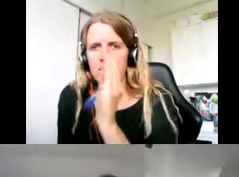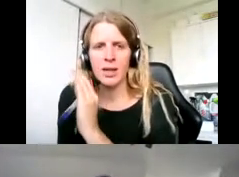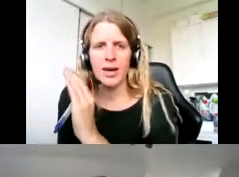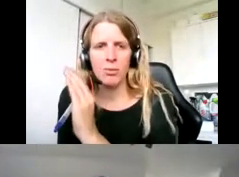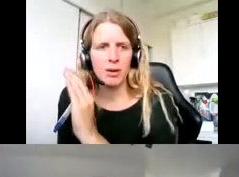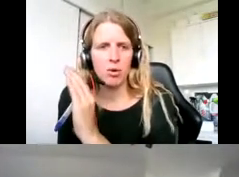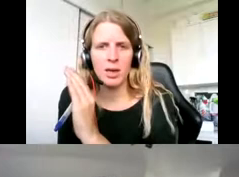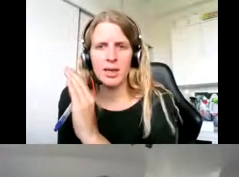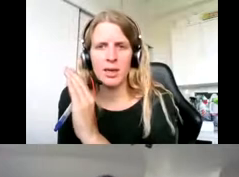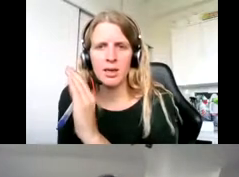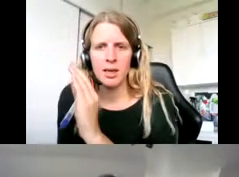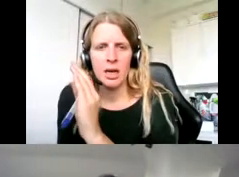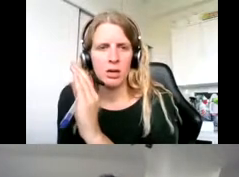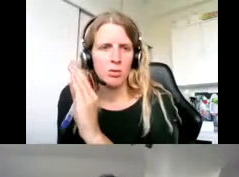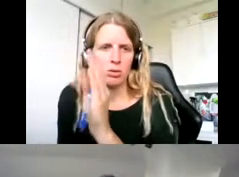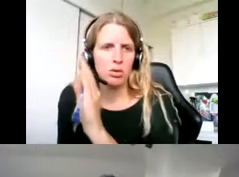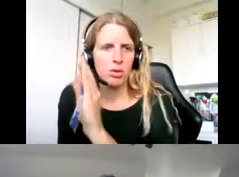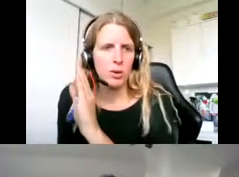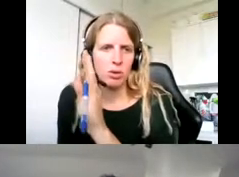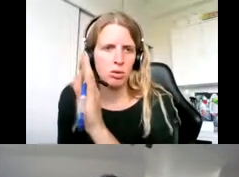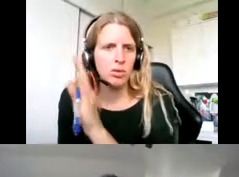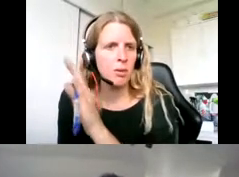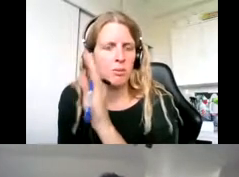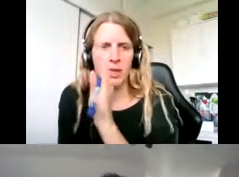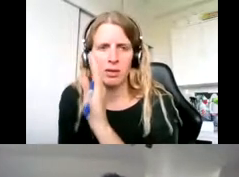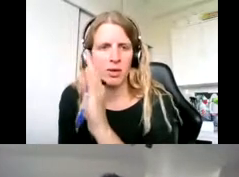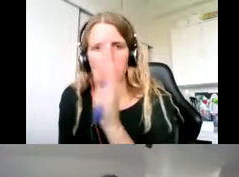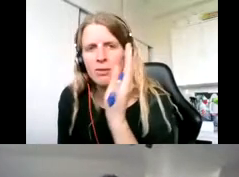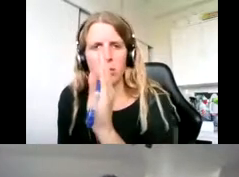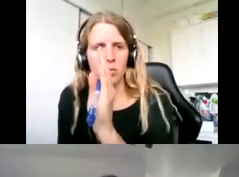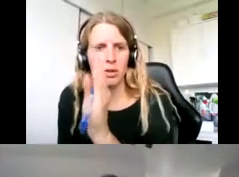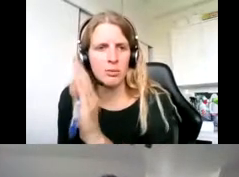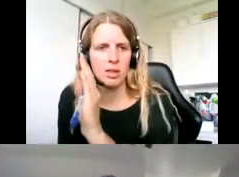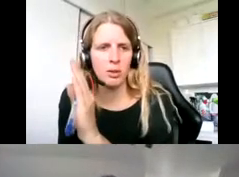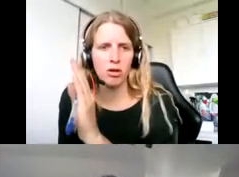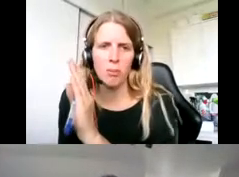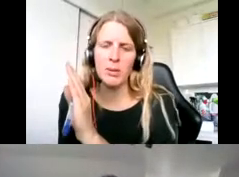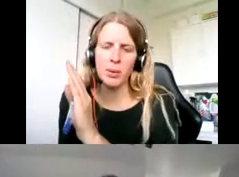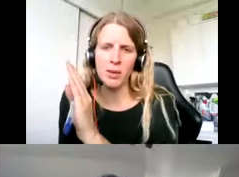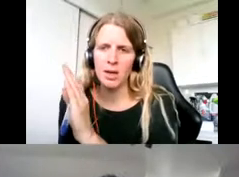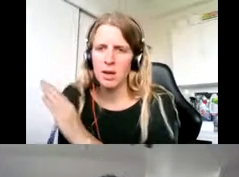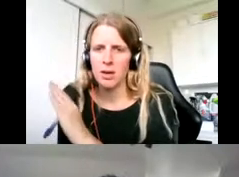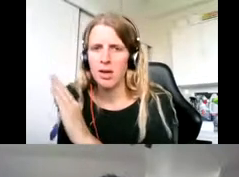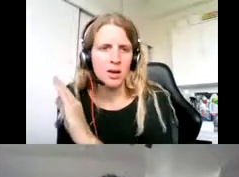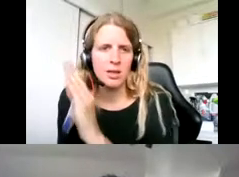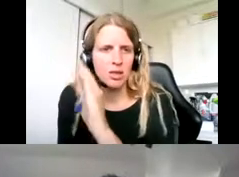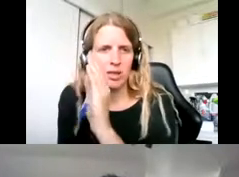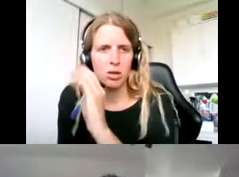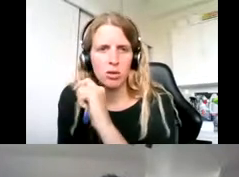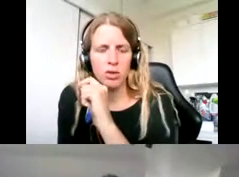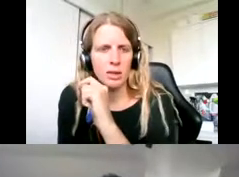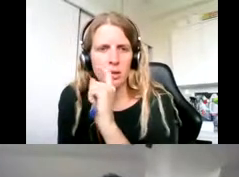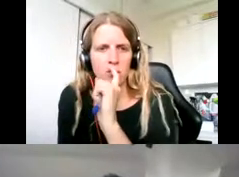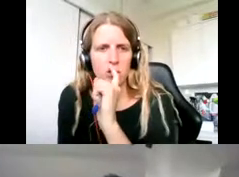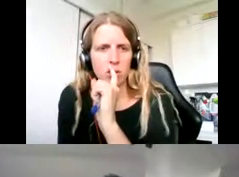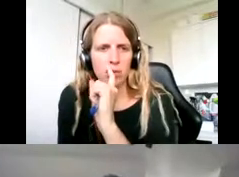hebt gewoon verschillende aanpakmogelijkheden en we ondersteunen wat de groep doet. Zeggen van we gaan voor die 100 en we zien wat voor het B-plan. Ja, dat is